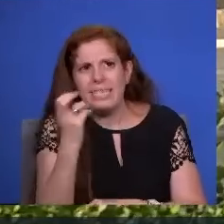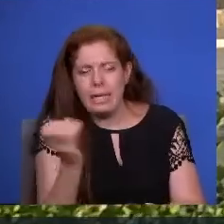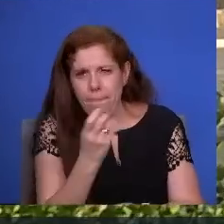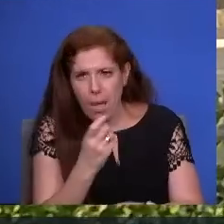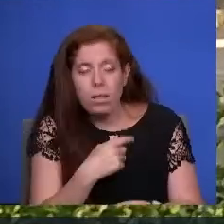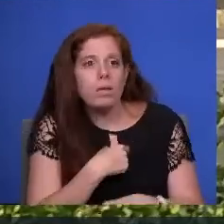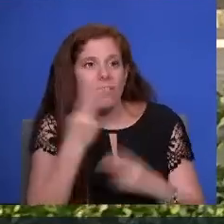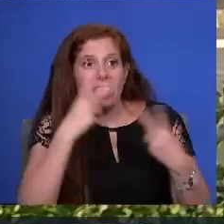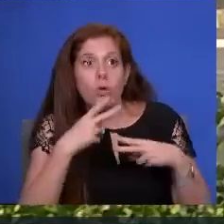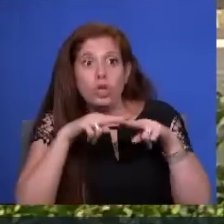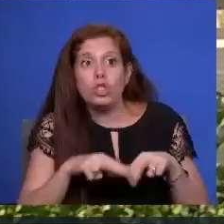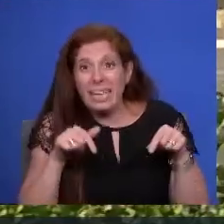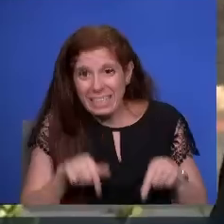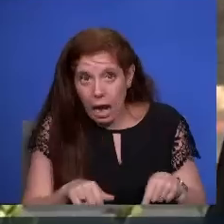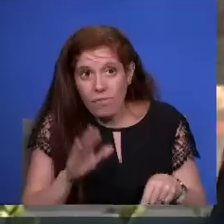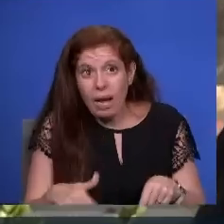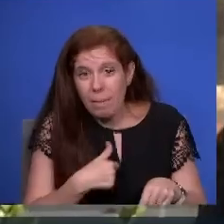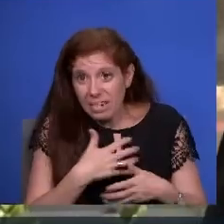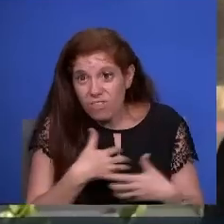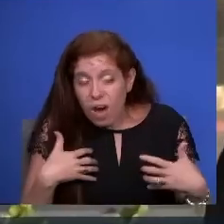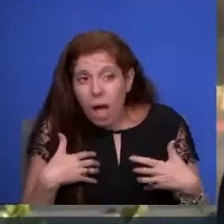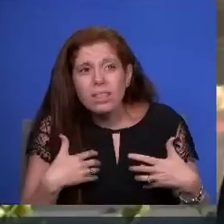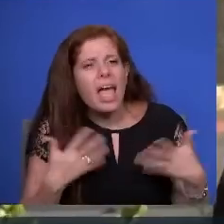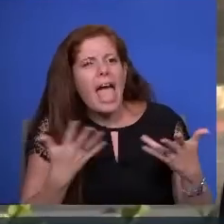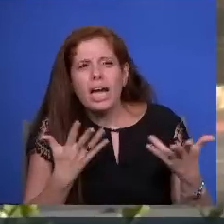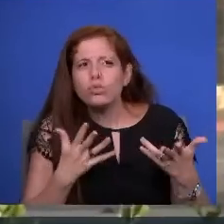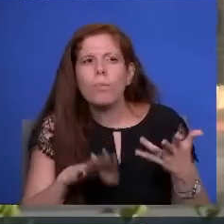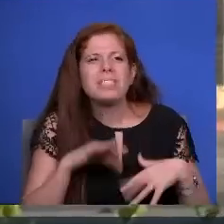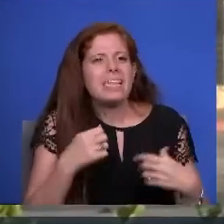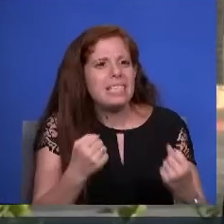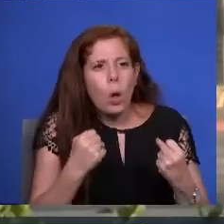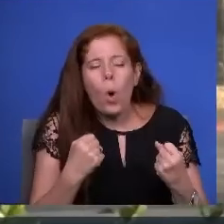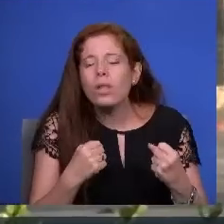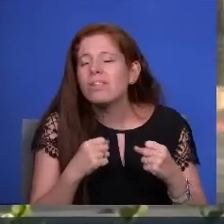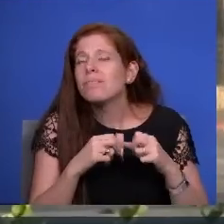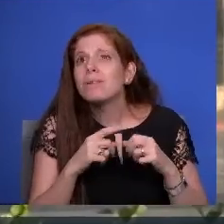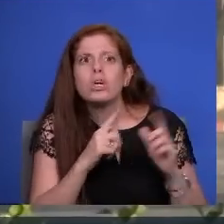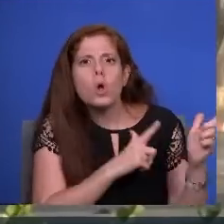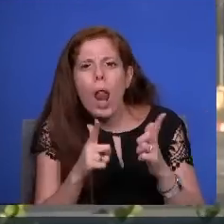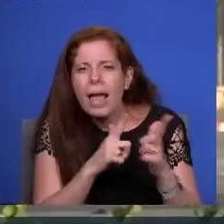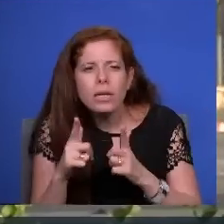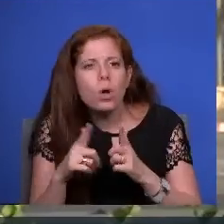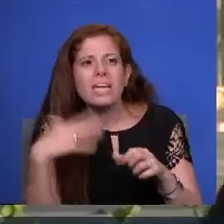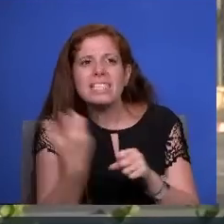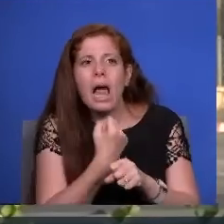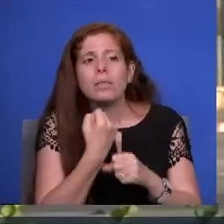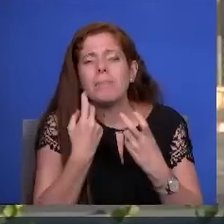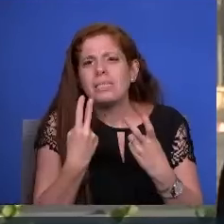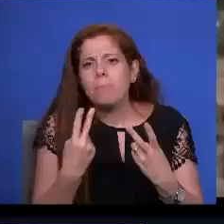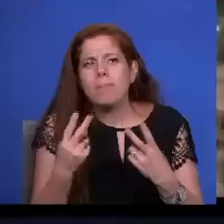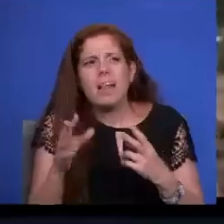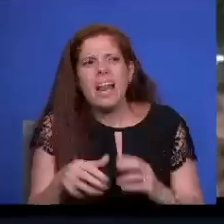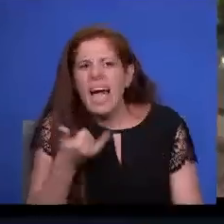כאן וגם אני נפגעת. איכשהו מצאתי את הכוחות ואיכשהו ניצלתי בין כל העיריות, הצלחתי בעצם לקחת